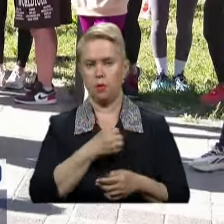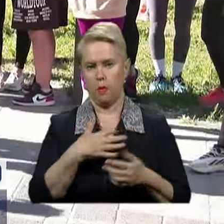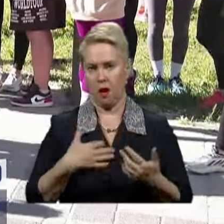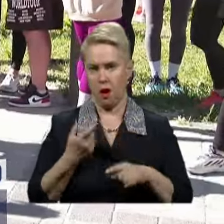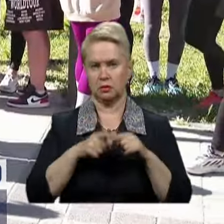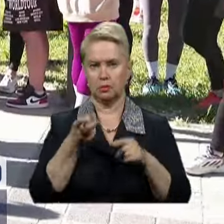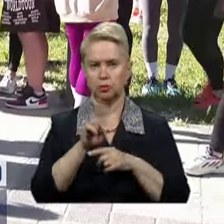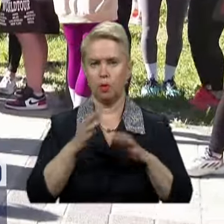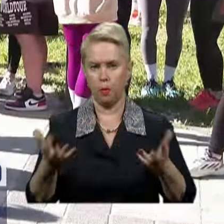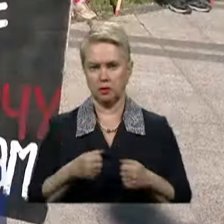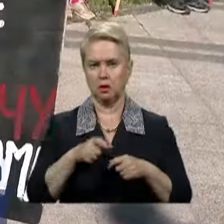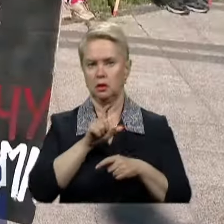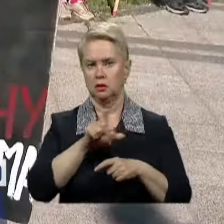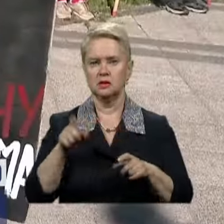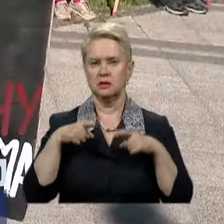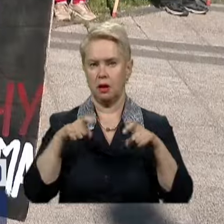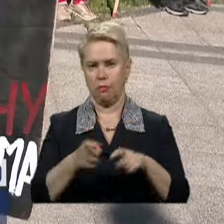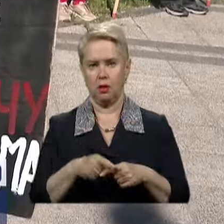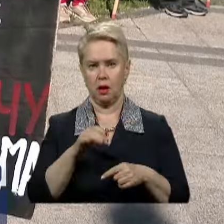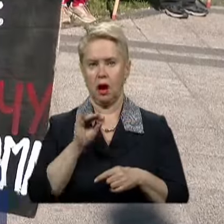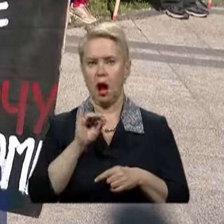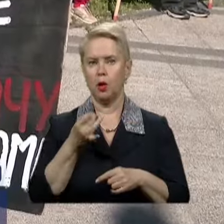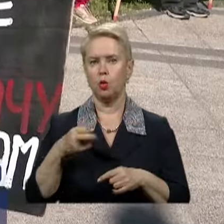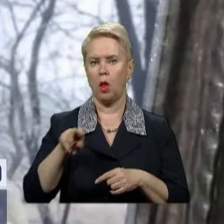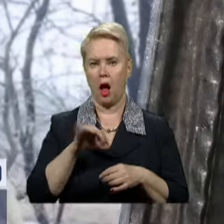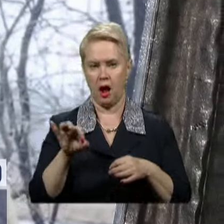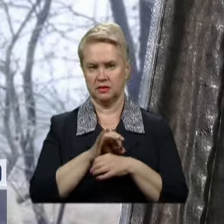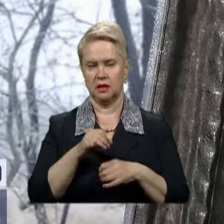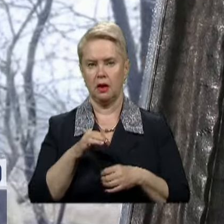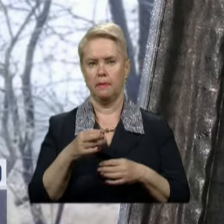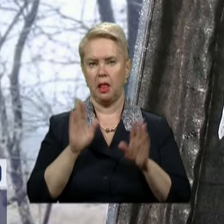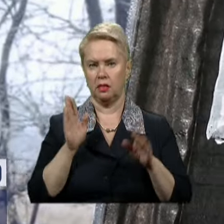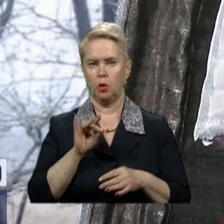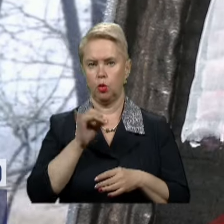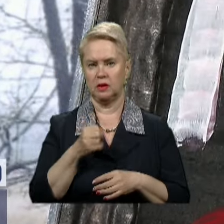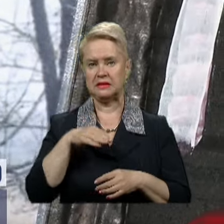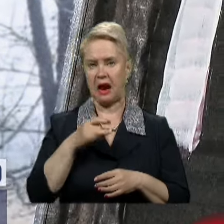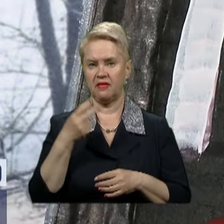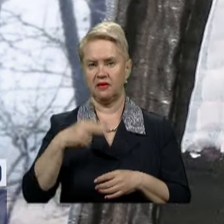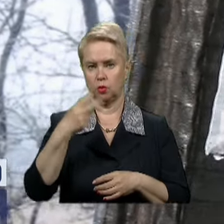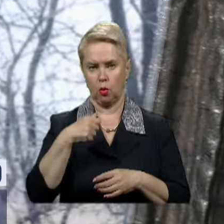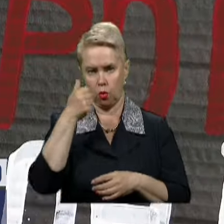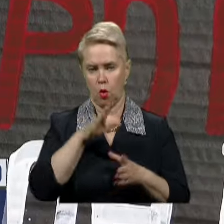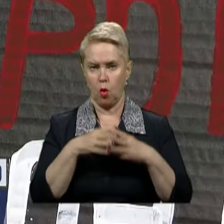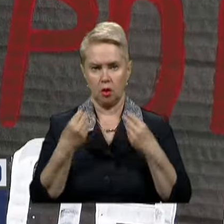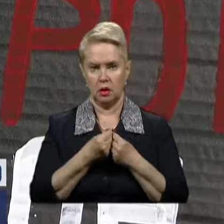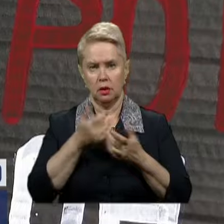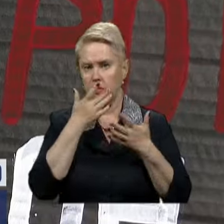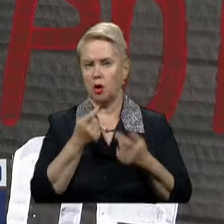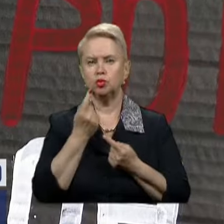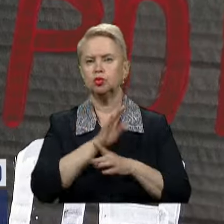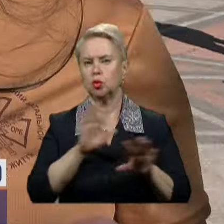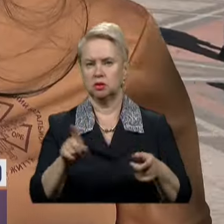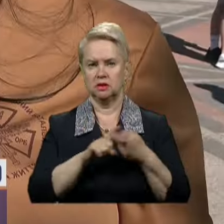тож прийшов підтримати забіг. На акції і Юлія, дружина військовополоненого. З травня 22-го року родина не має